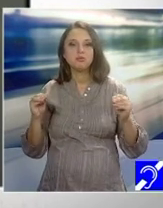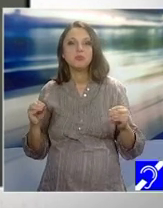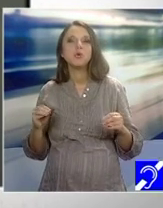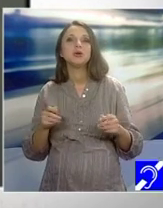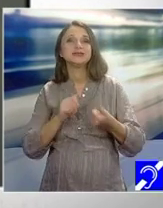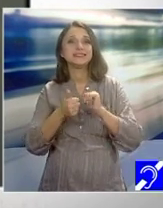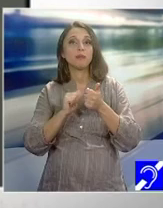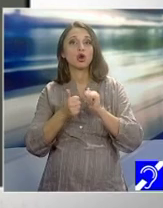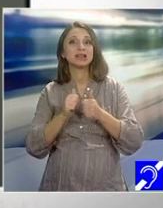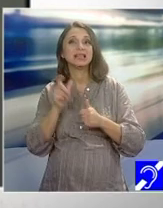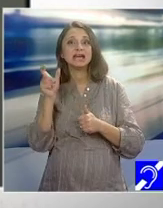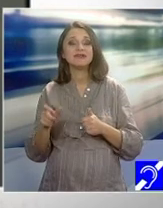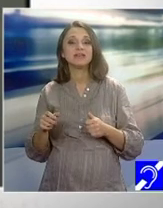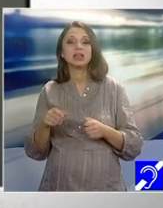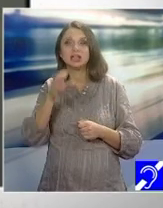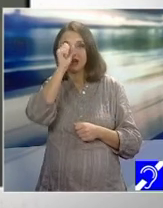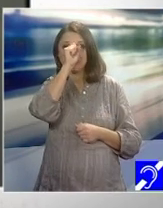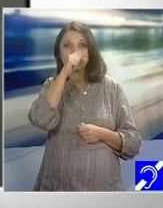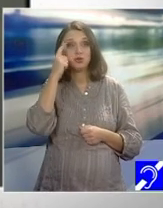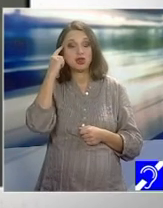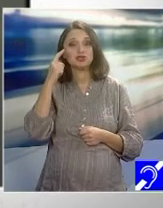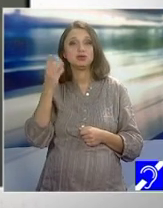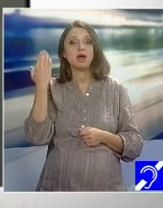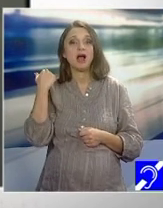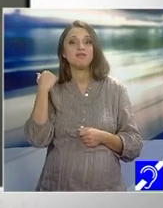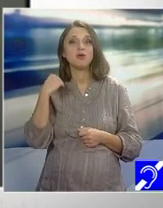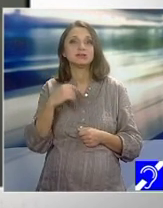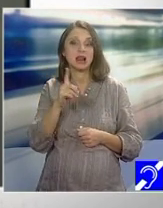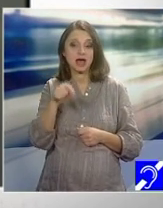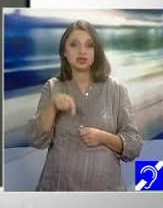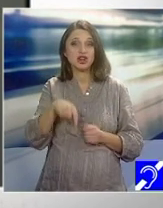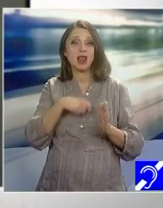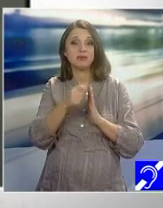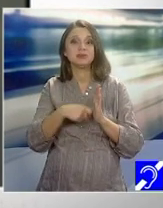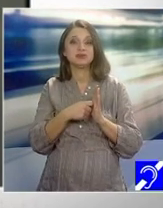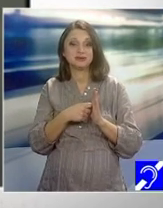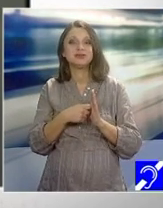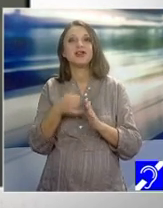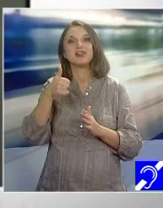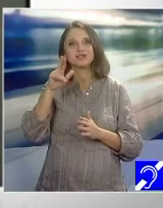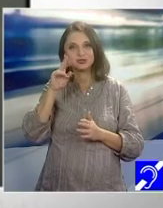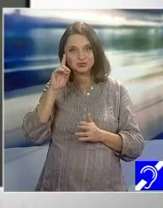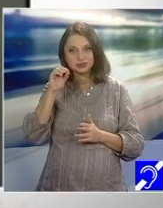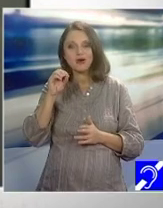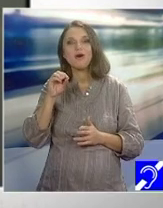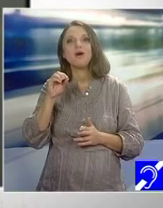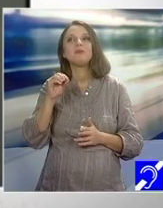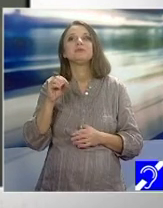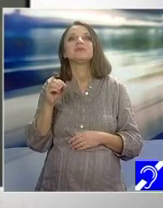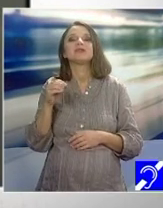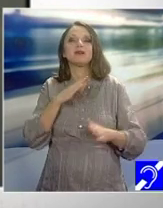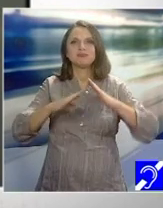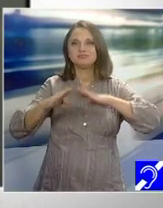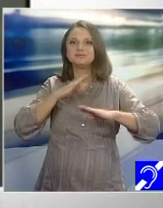Știu că a fost la dumneavoastră într-o emisiune s-a prezentat judocanul Alex Bologa. Exact, sigur că da,